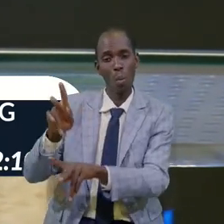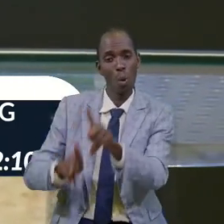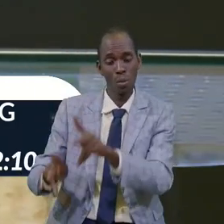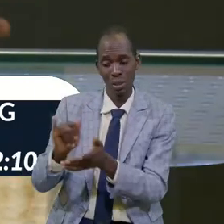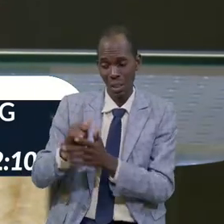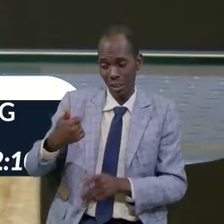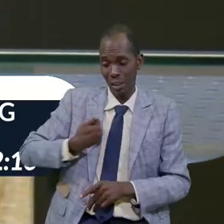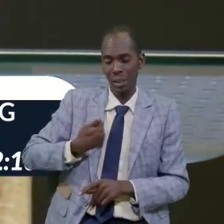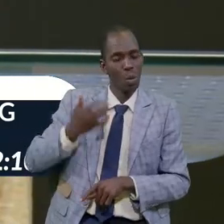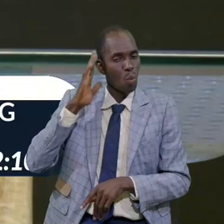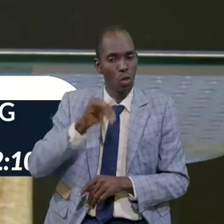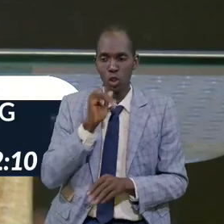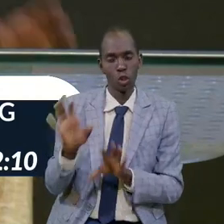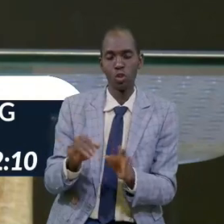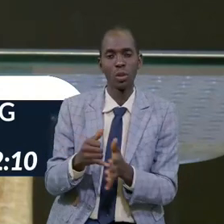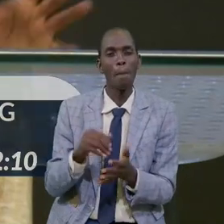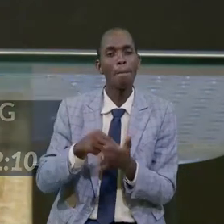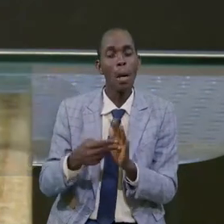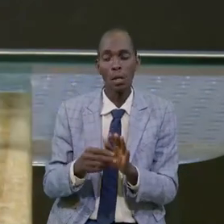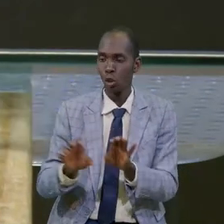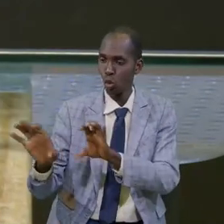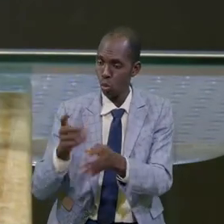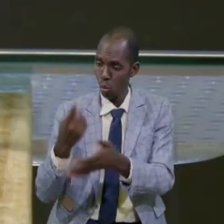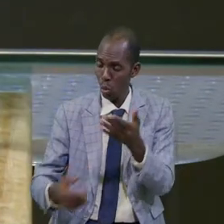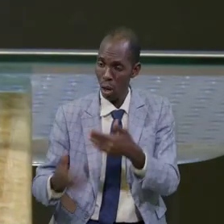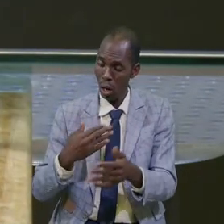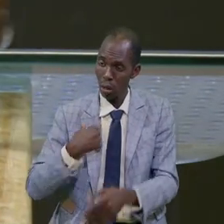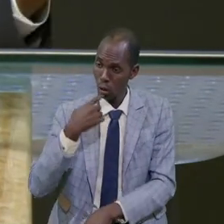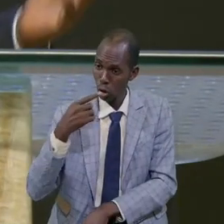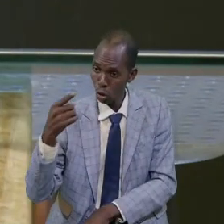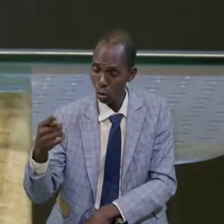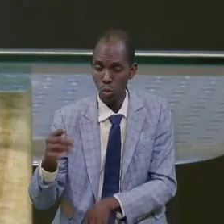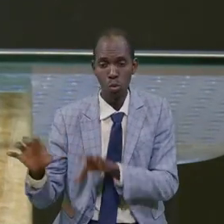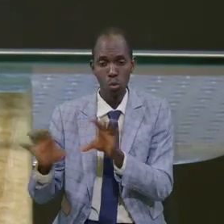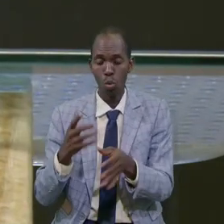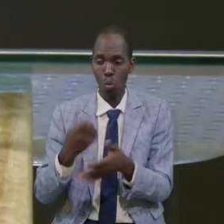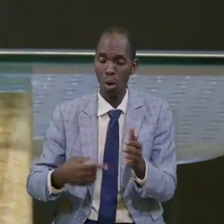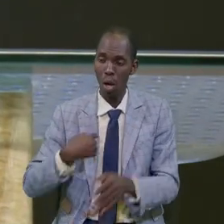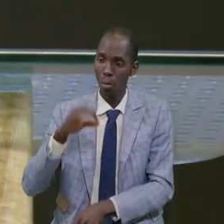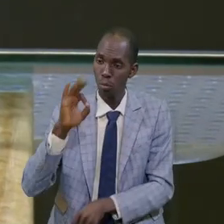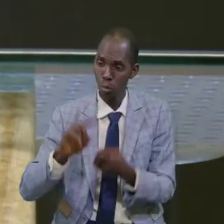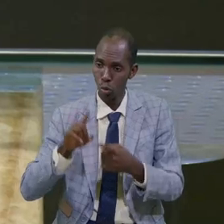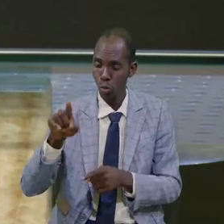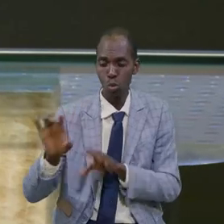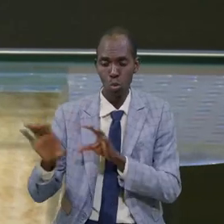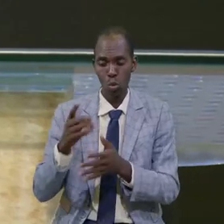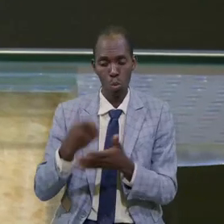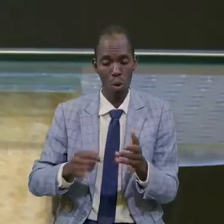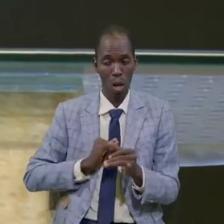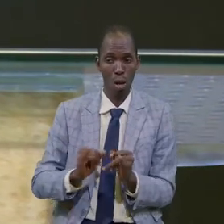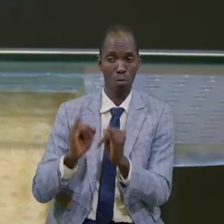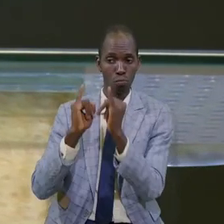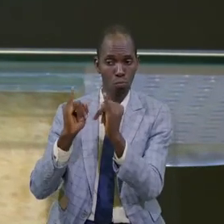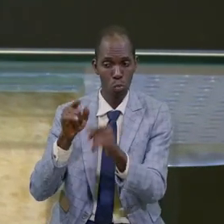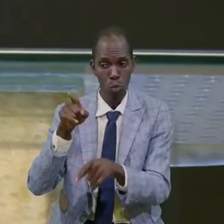toucher de joie. Ils vont vous dire, faites comme je dis et faites comme je prêche. Et faites comme je vous donne l'instruction, mais il ne faut